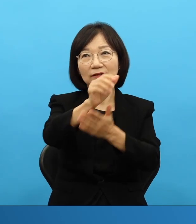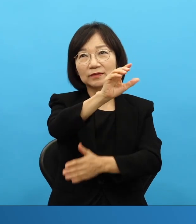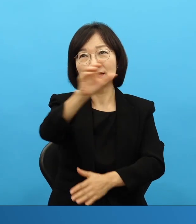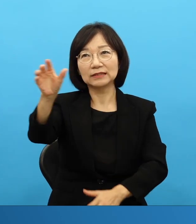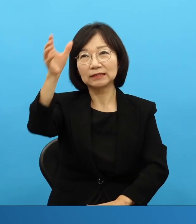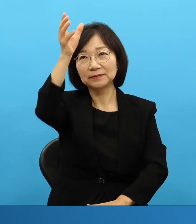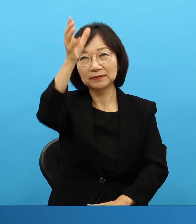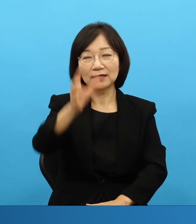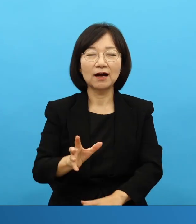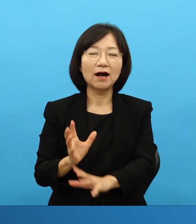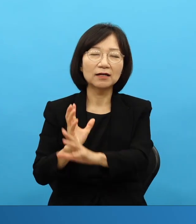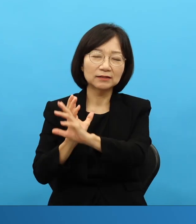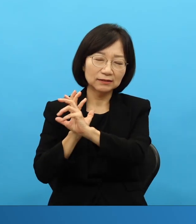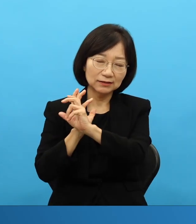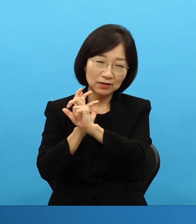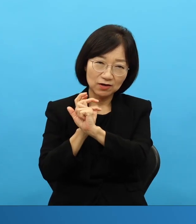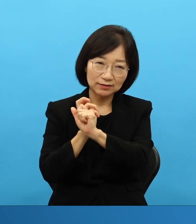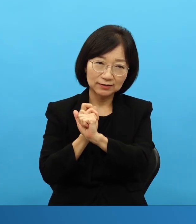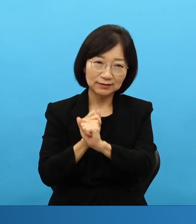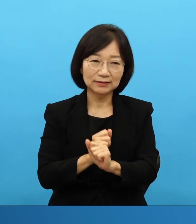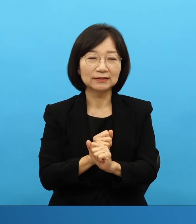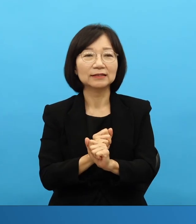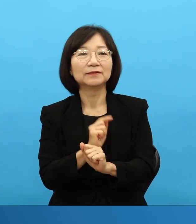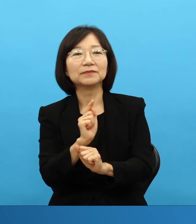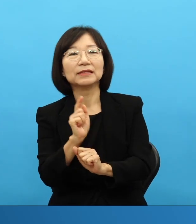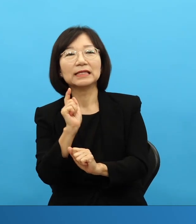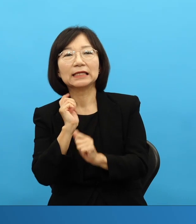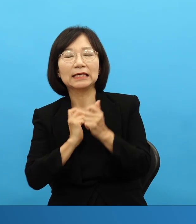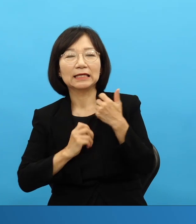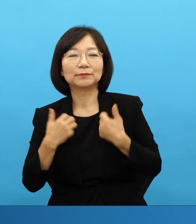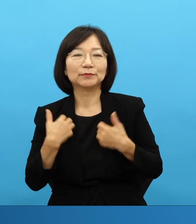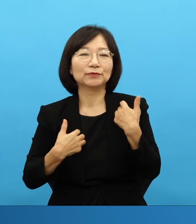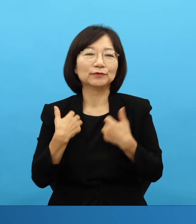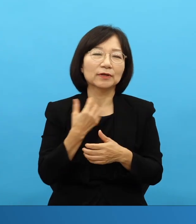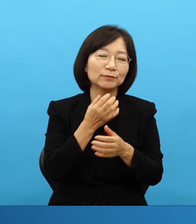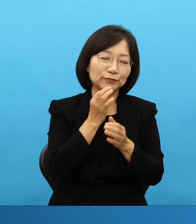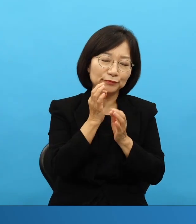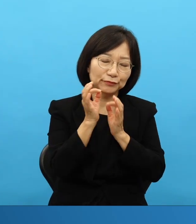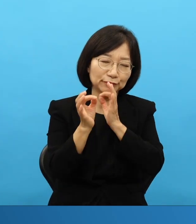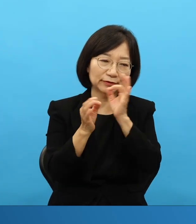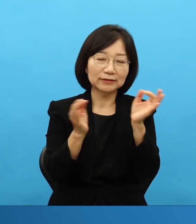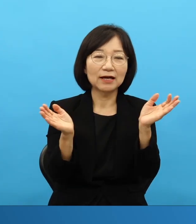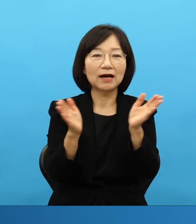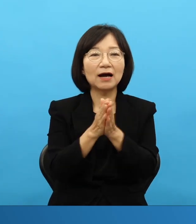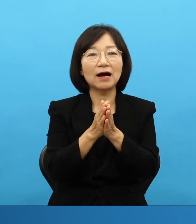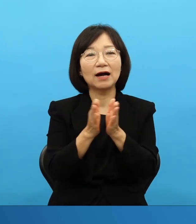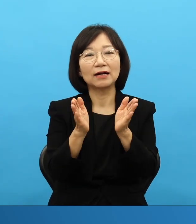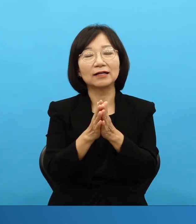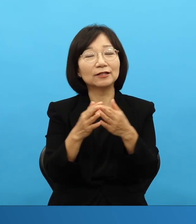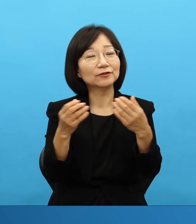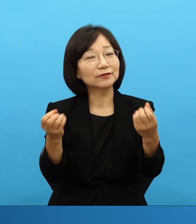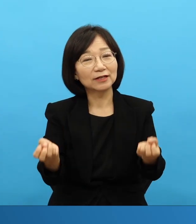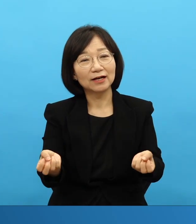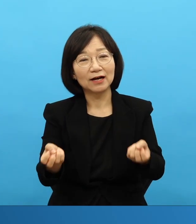가서 거주할지라도 거기서도 주의 손이 나를 인도하시며 주의 오른손이 나를